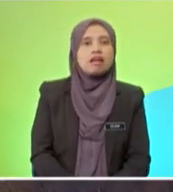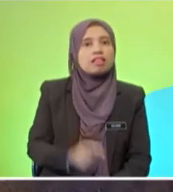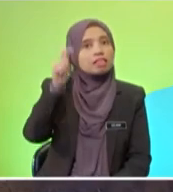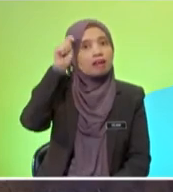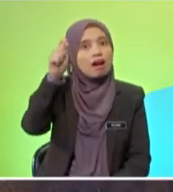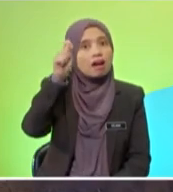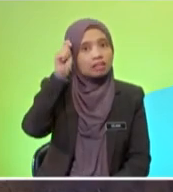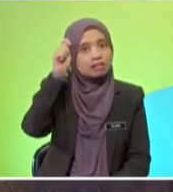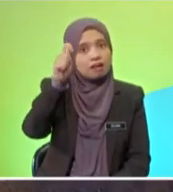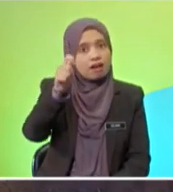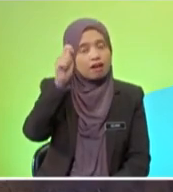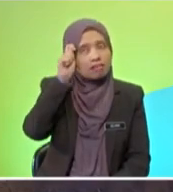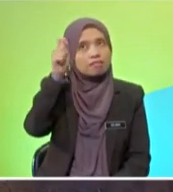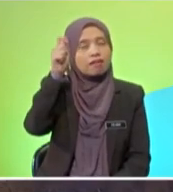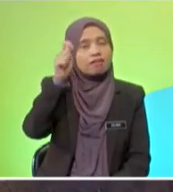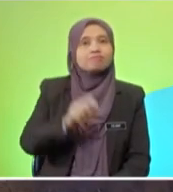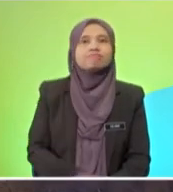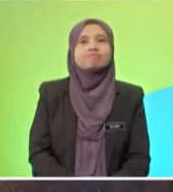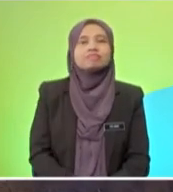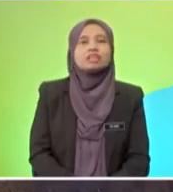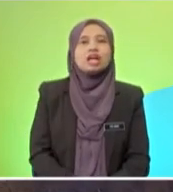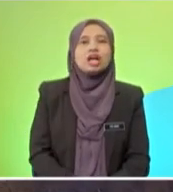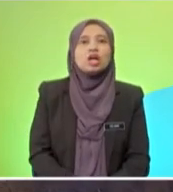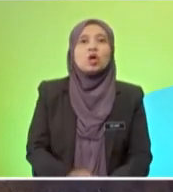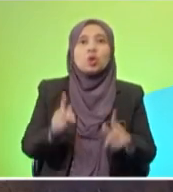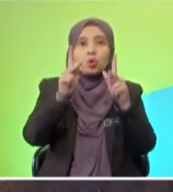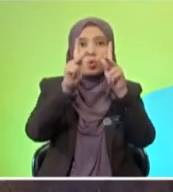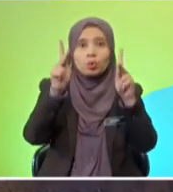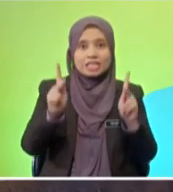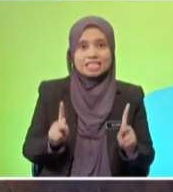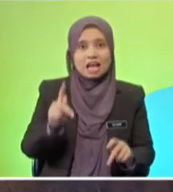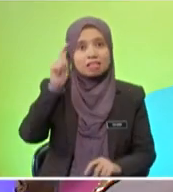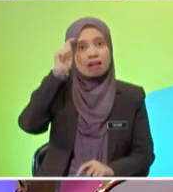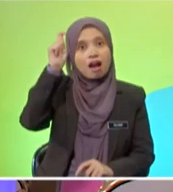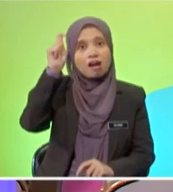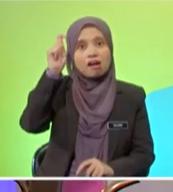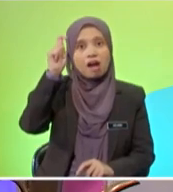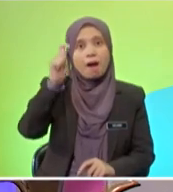Oke kita lihat di hadapan teka-teki pantun